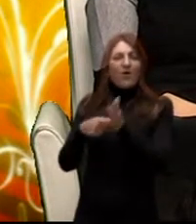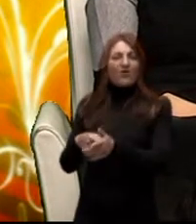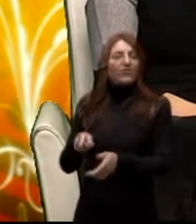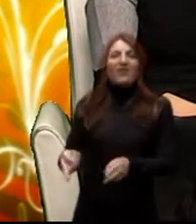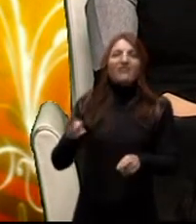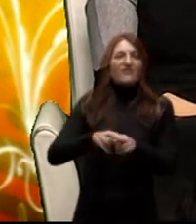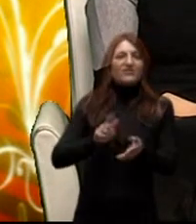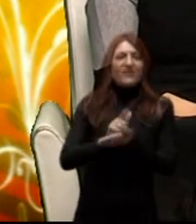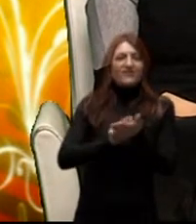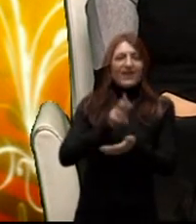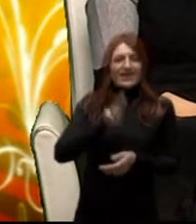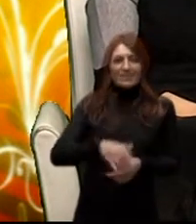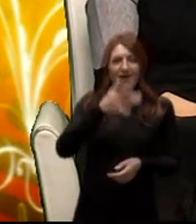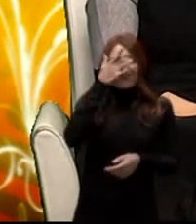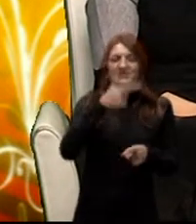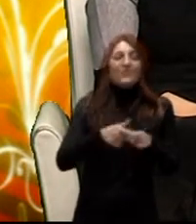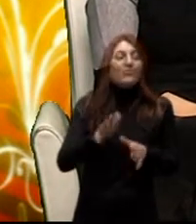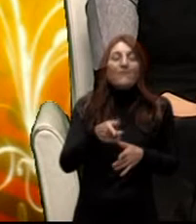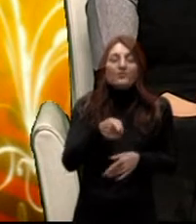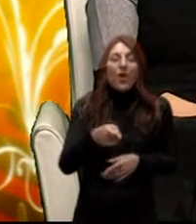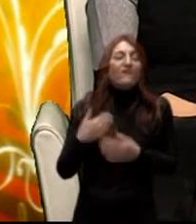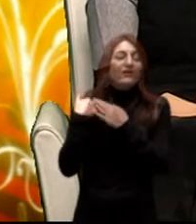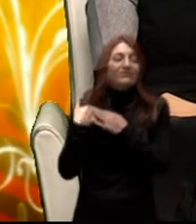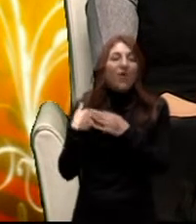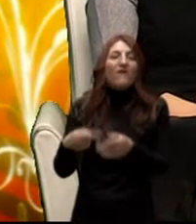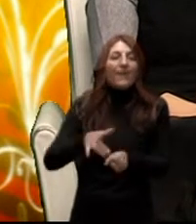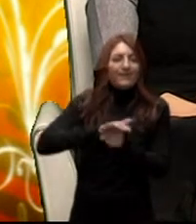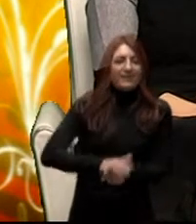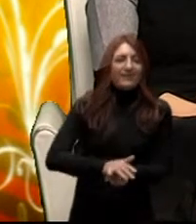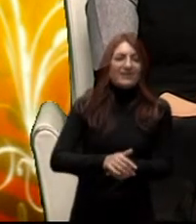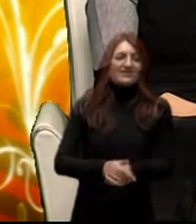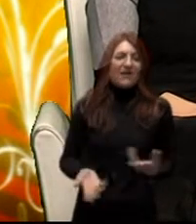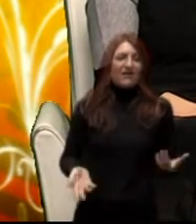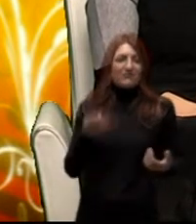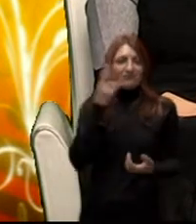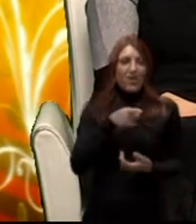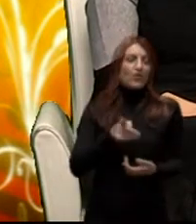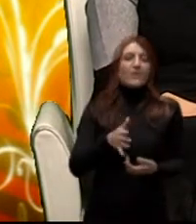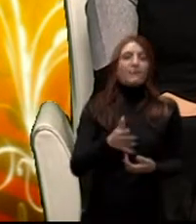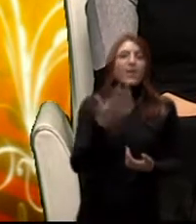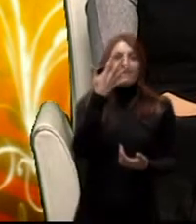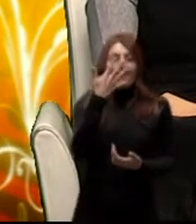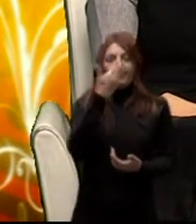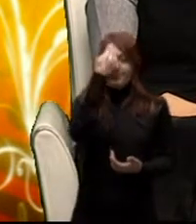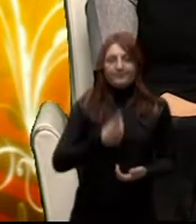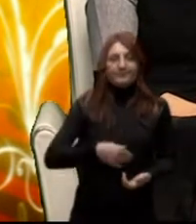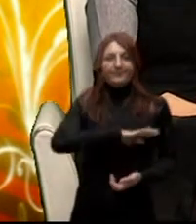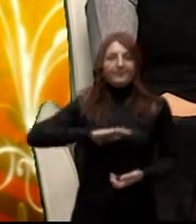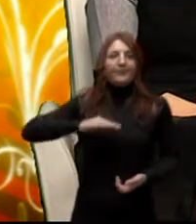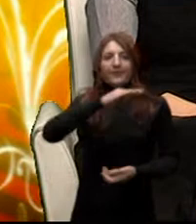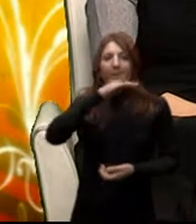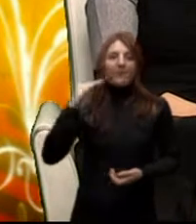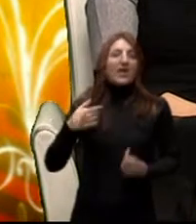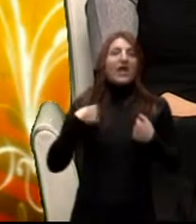tenzijske glavobolje, jednostavno ne mogu izdržati taj pritisak jer je prevelik. To ne možemo se podijeliti u pet dijelova da u svakom području